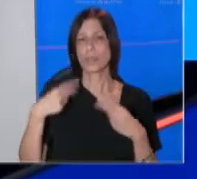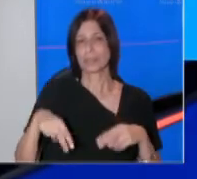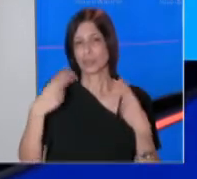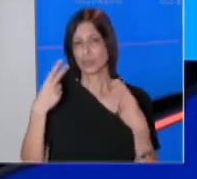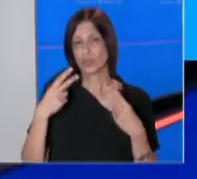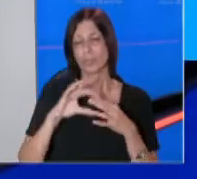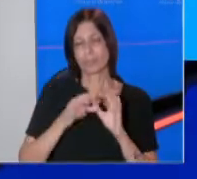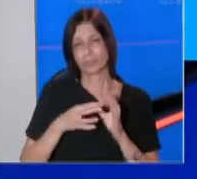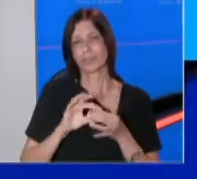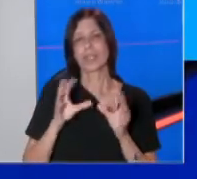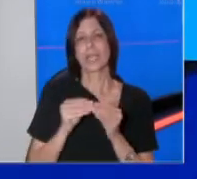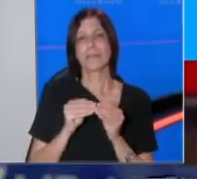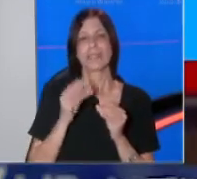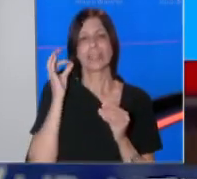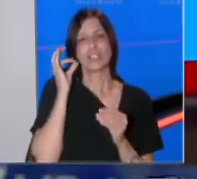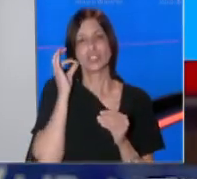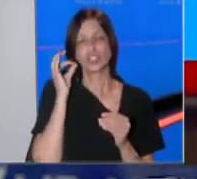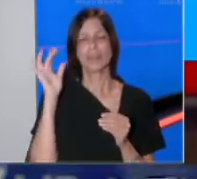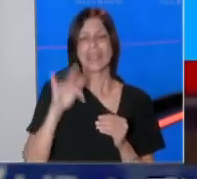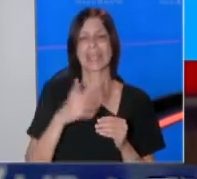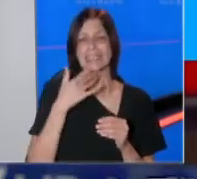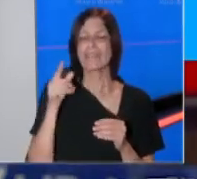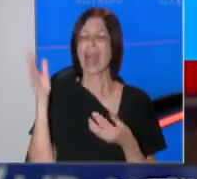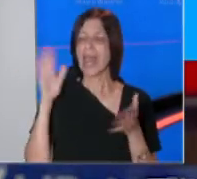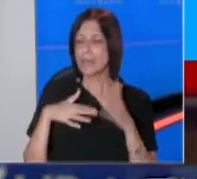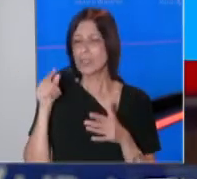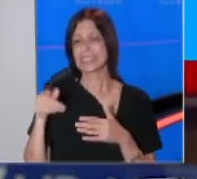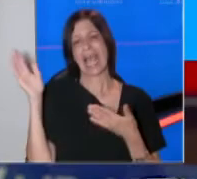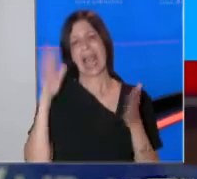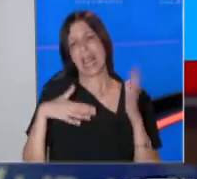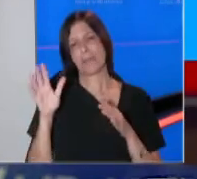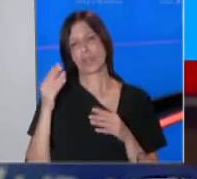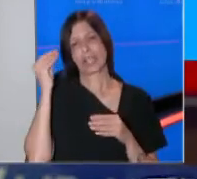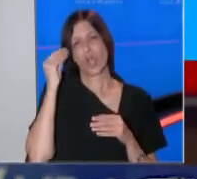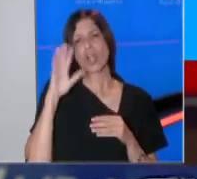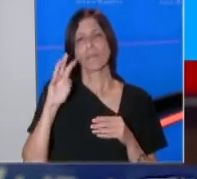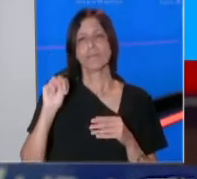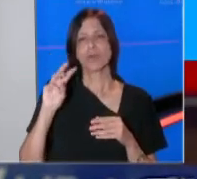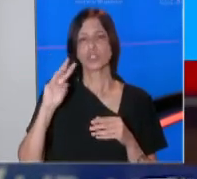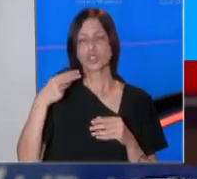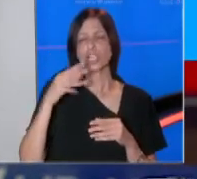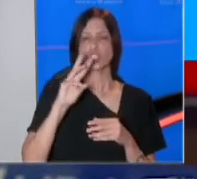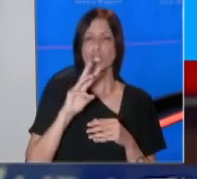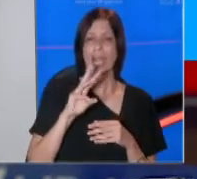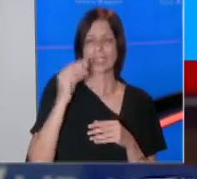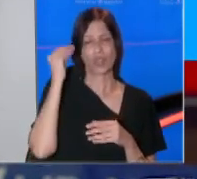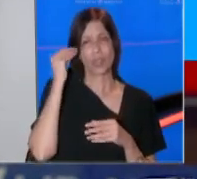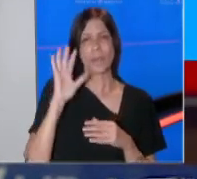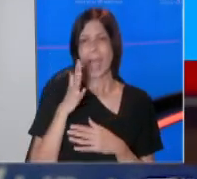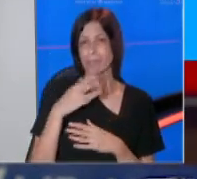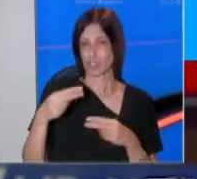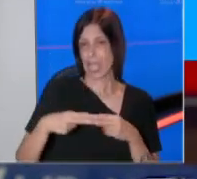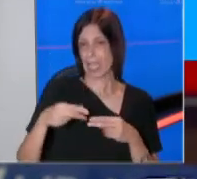בנושא אלימות נגד נשים בישראל, ואלימות, אלימות היא אלימות היא אלימות, לזכרו של משה שאלוי, זכרו לברכה, ביום